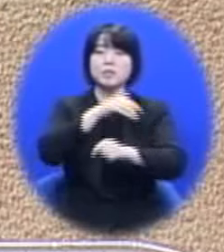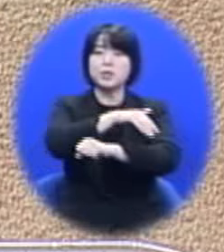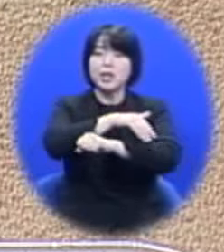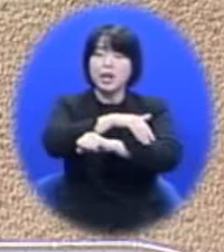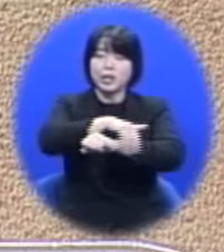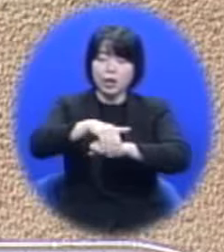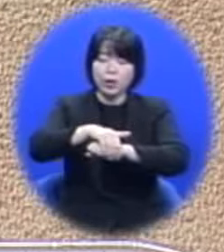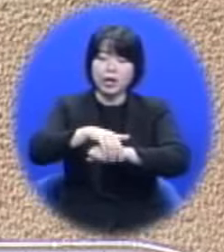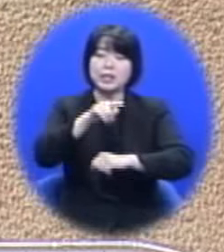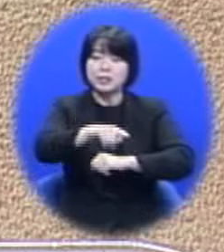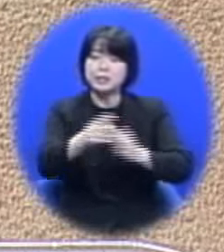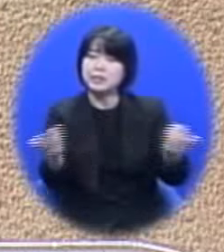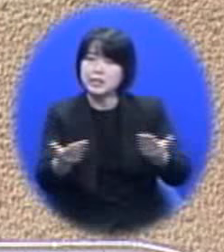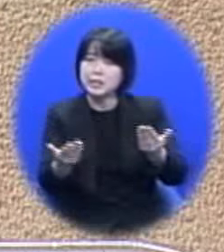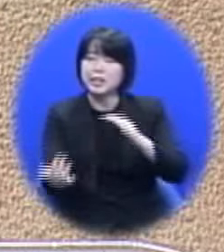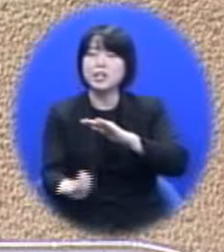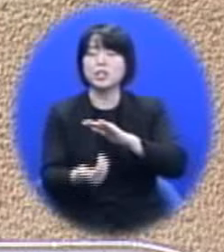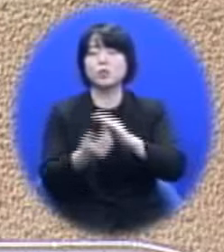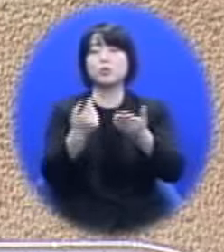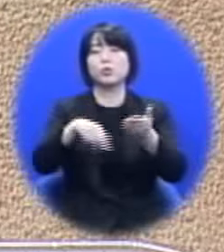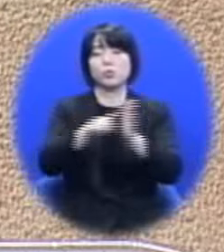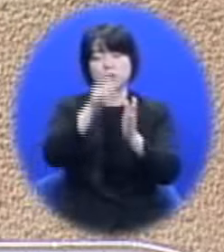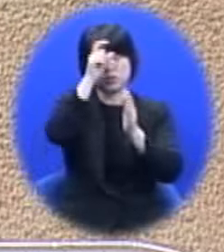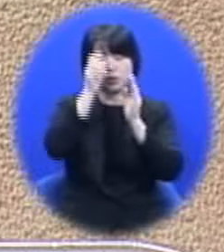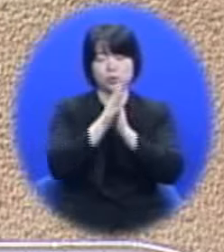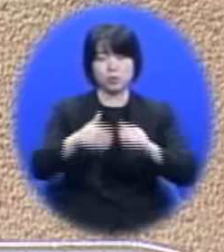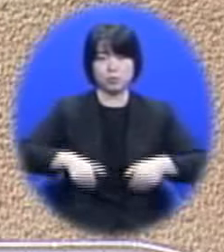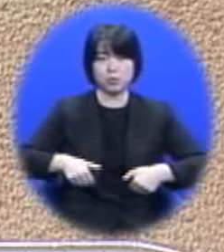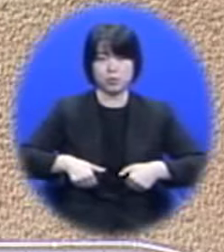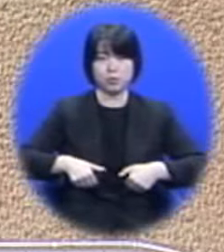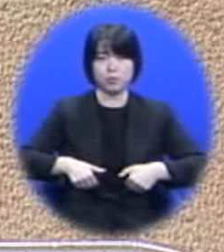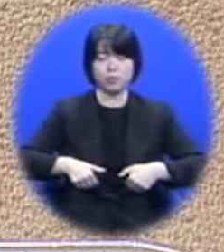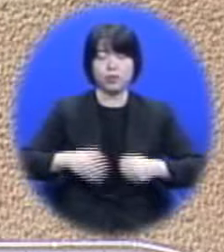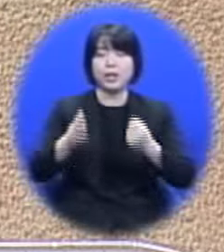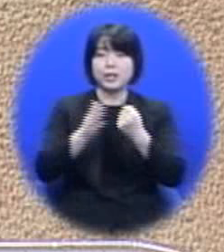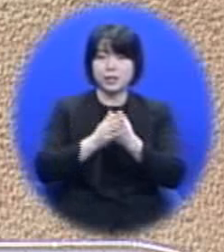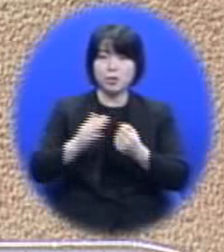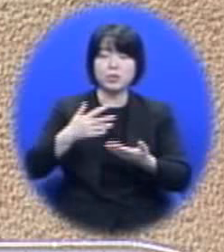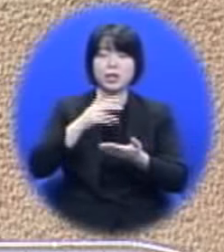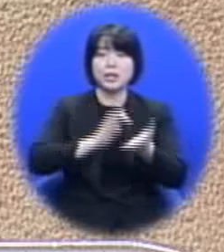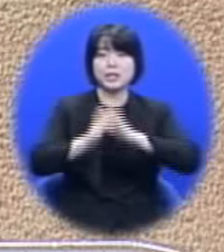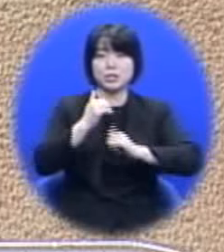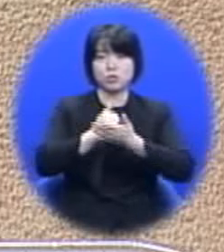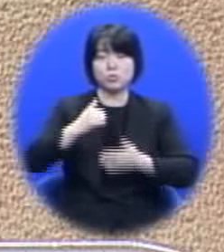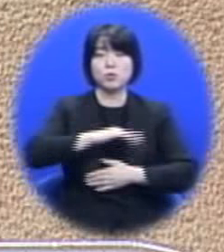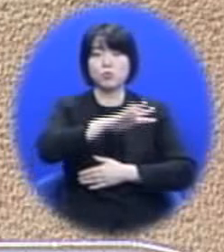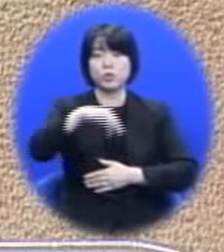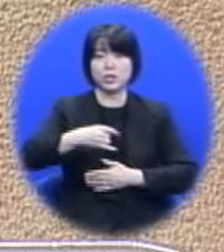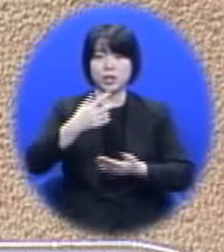일을 구하라는 거죠. 그래서 예수님께서 우리에게 주기도문을 가르쳐 주신 거예요.